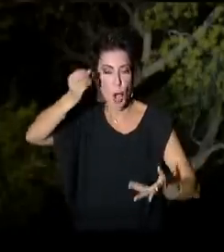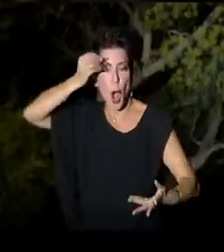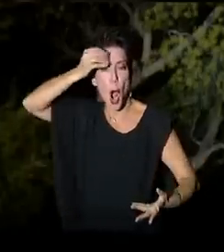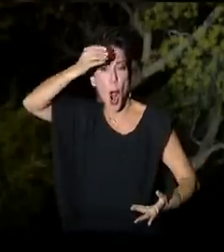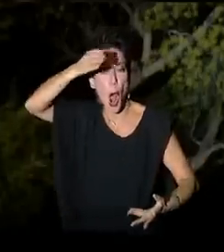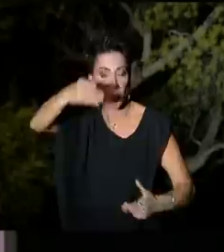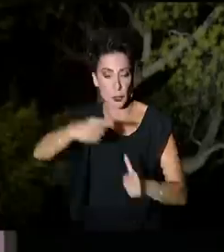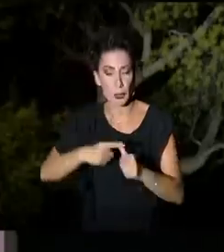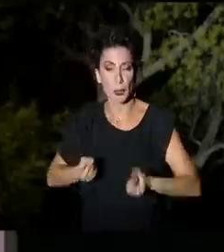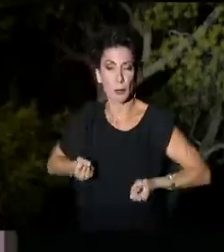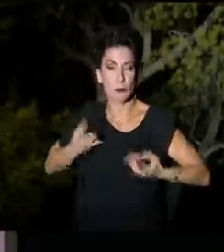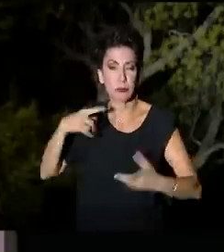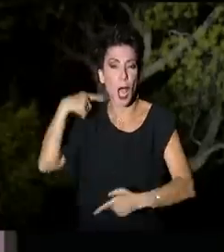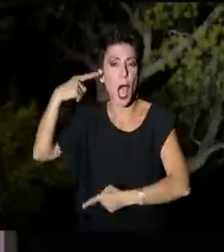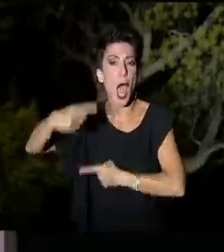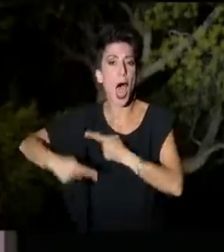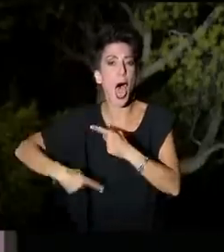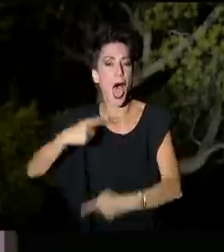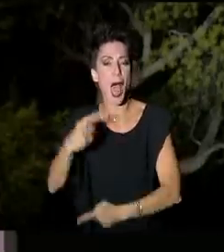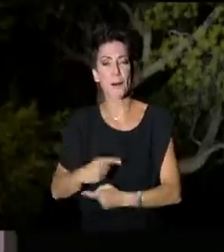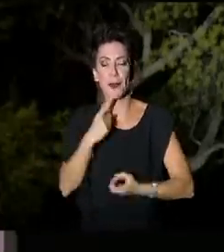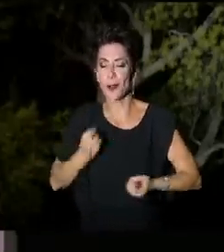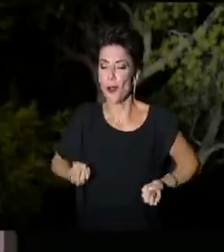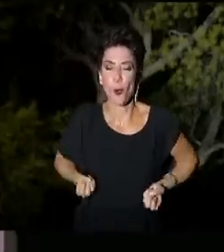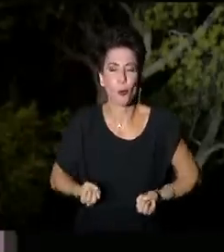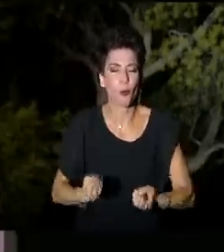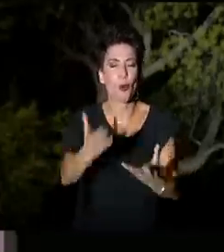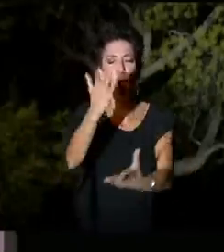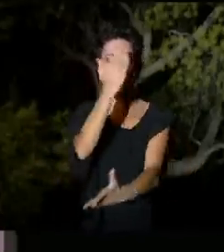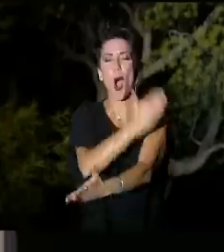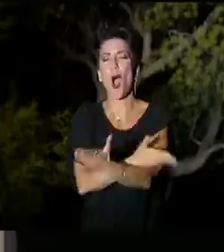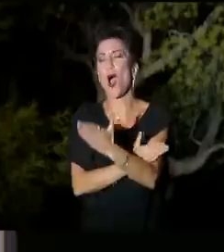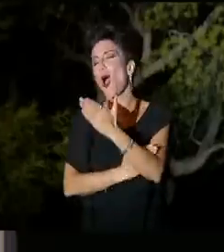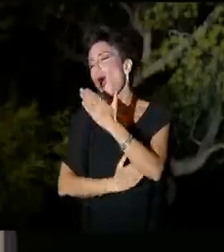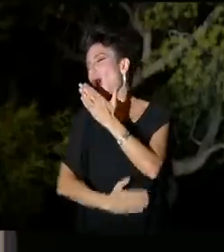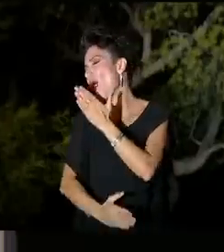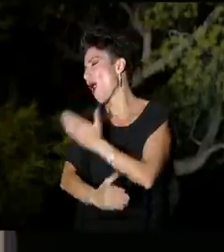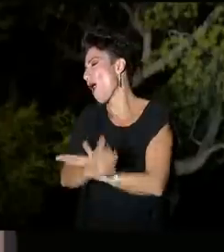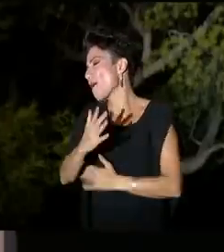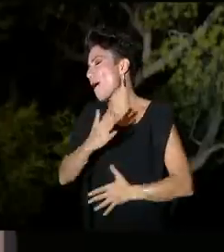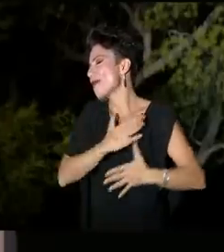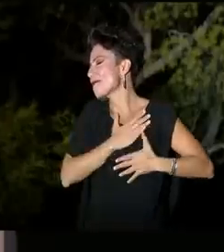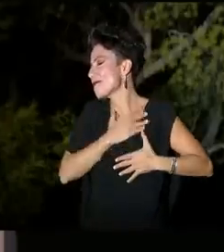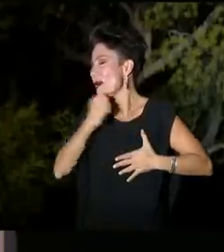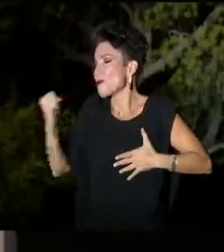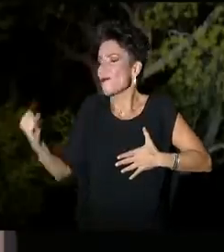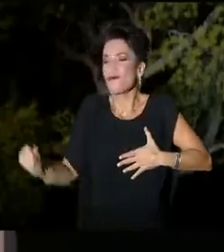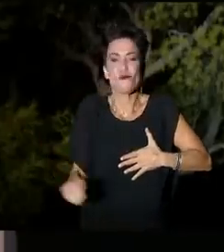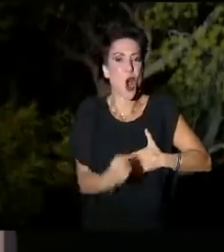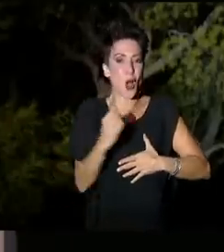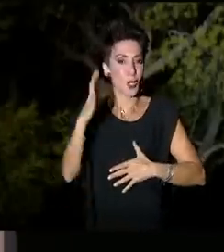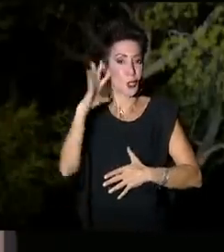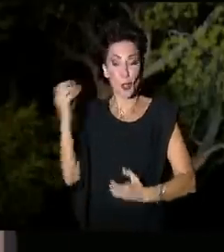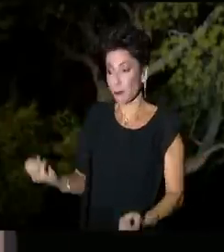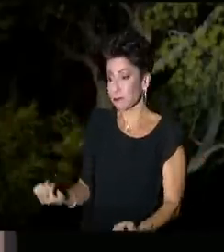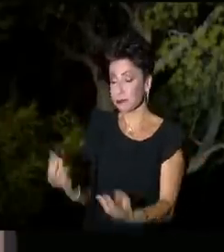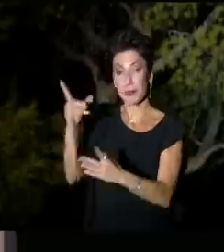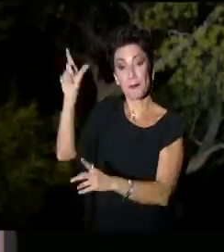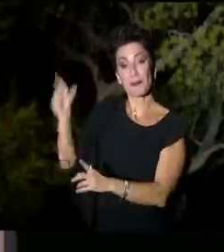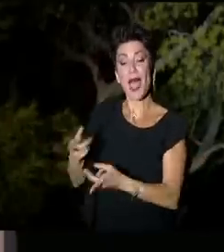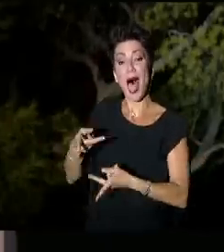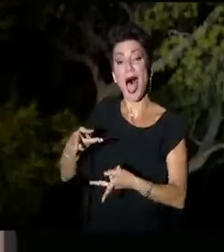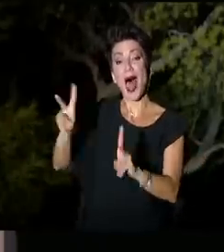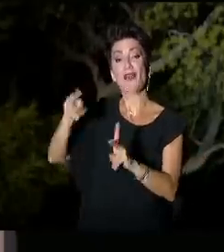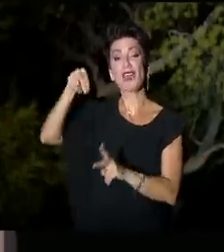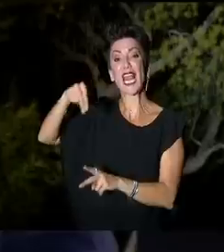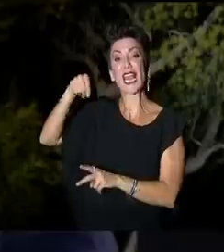κόπο και πόνο με την αρχαία σημασία των λέξεων για να ολοκληρωθεί ο νέος φωτισμός της Ακρόπολης και των μνημείων της. Η Ελευθερία Ντεκό και οι συνεργάτες